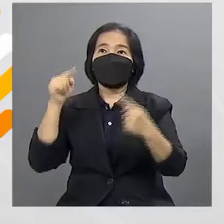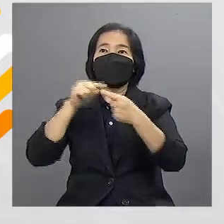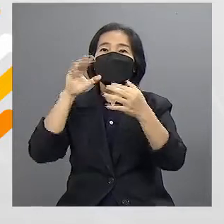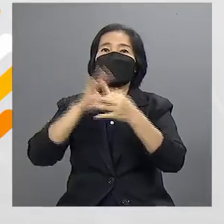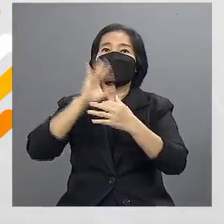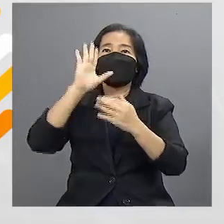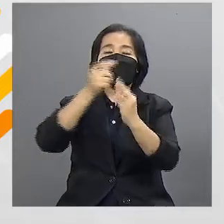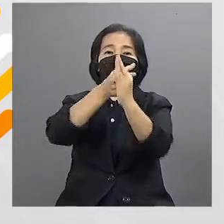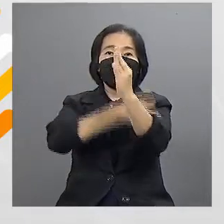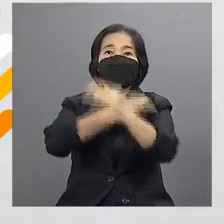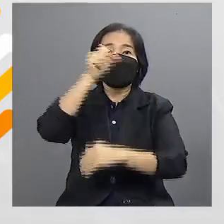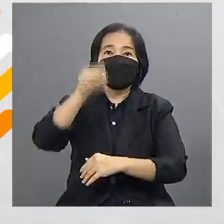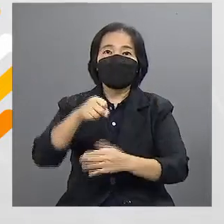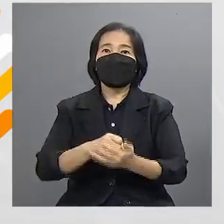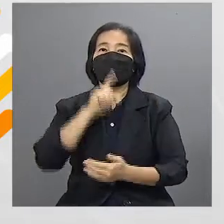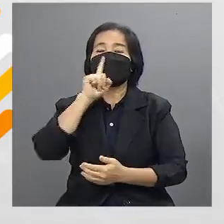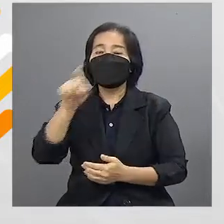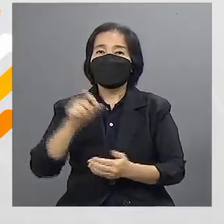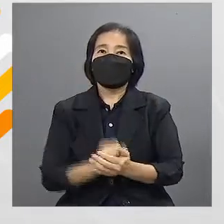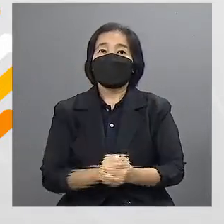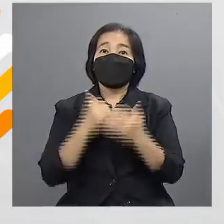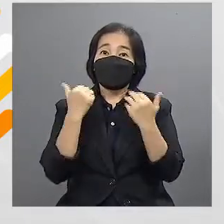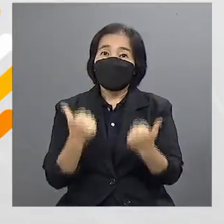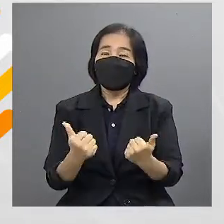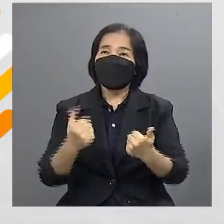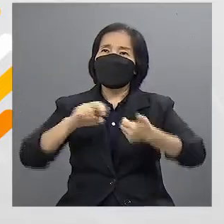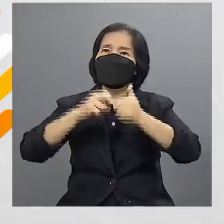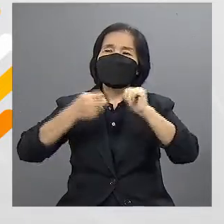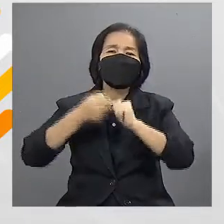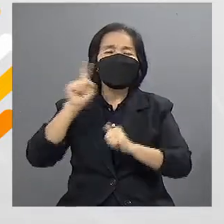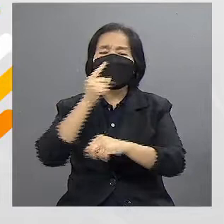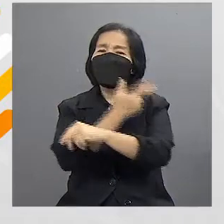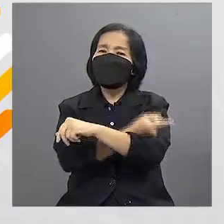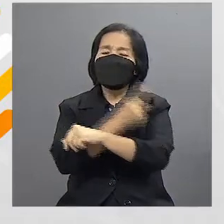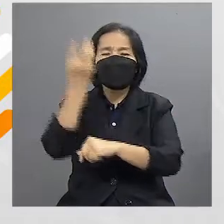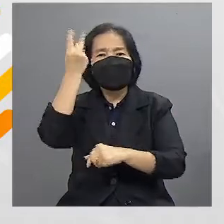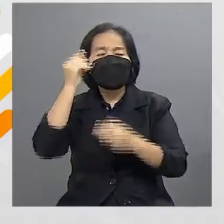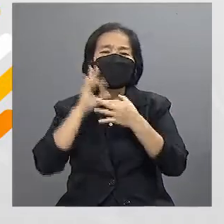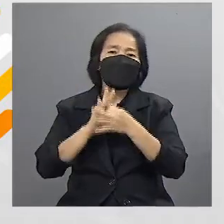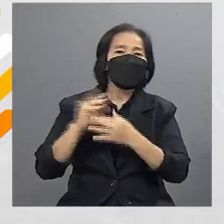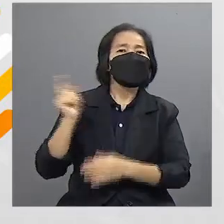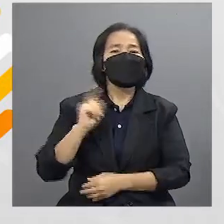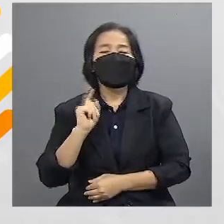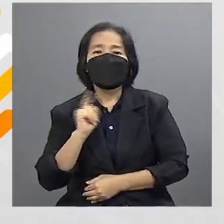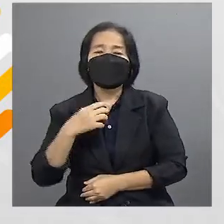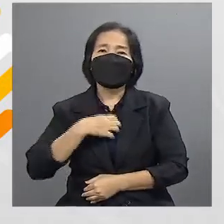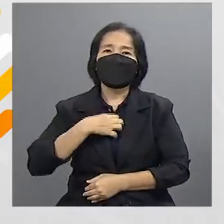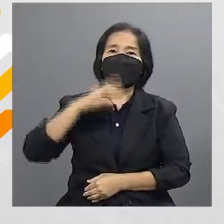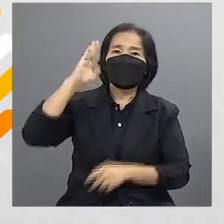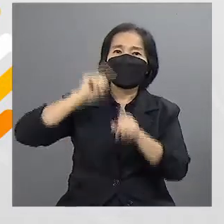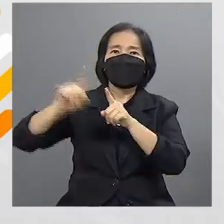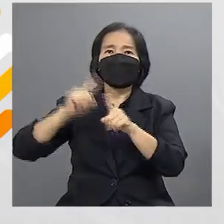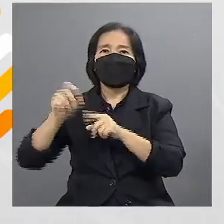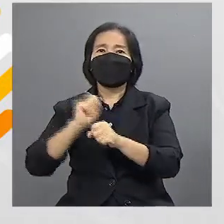ประทานกรรารnin milล็กตรงไหน หือวามีข้อค Learningsและที่อยากให้มันเข็มขึ้ รอีกุมมากข้นพอ